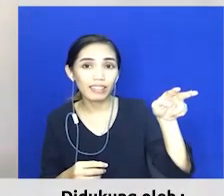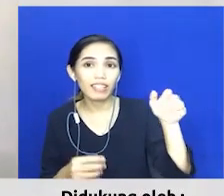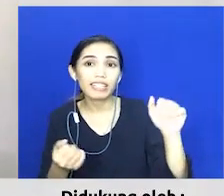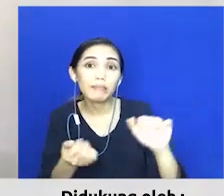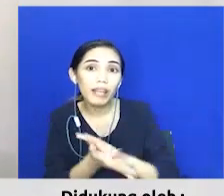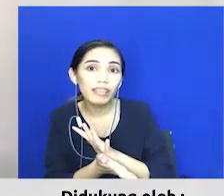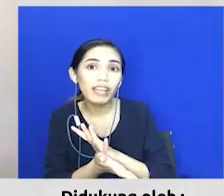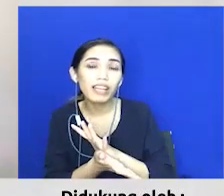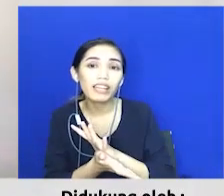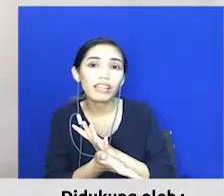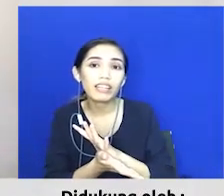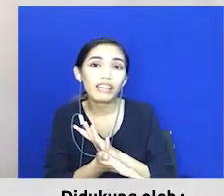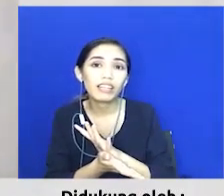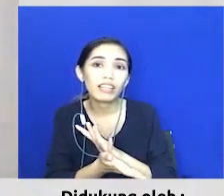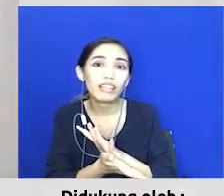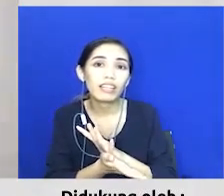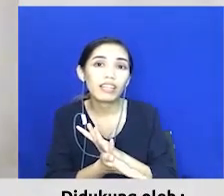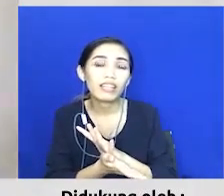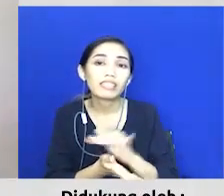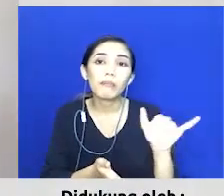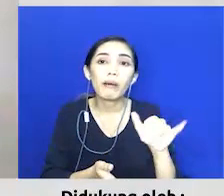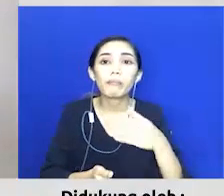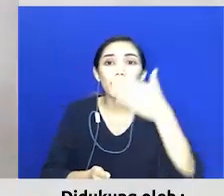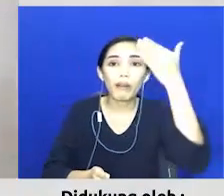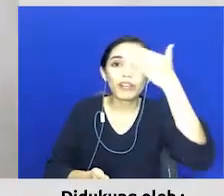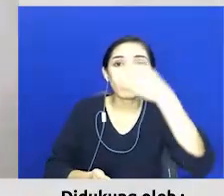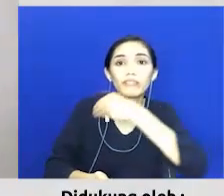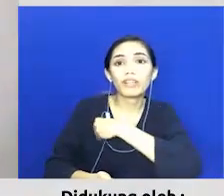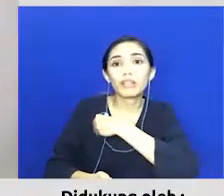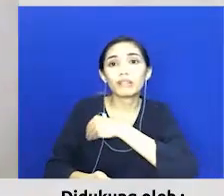kesempatan memanfaatkan film sebagai suara